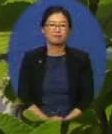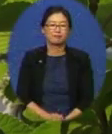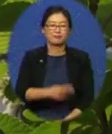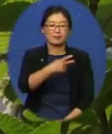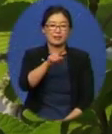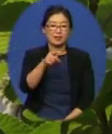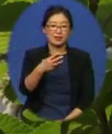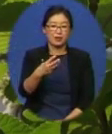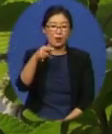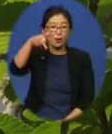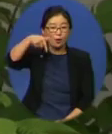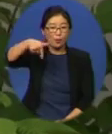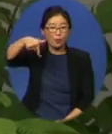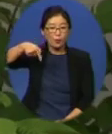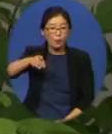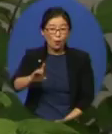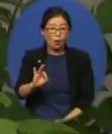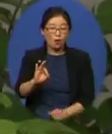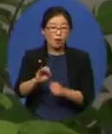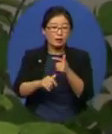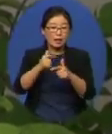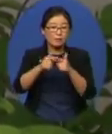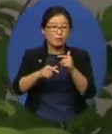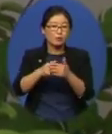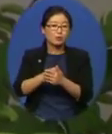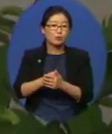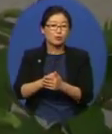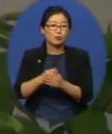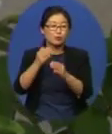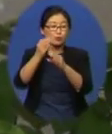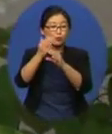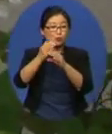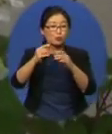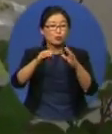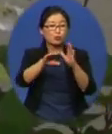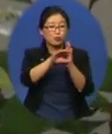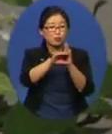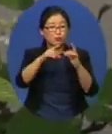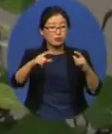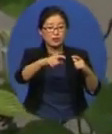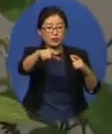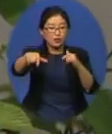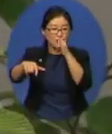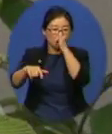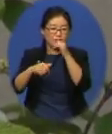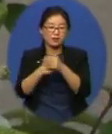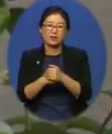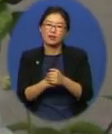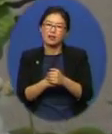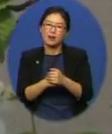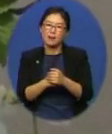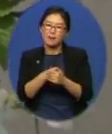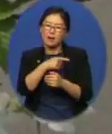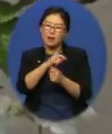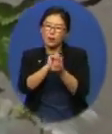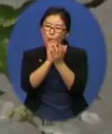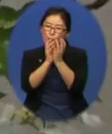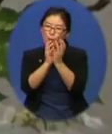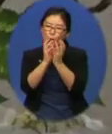덜꽁나무는 중부 이남 야산에서 흔히 볼 수 있다고 하며 꽃이 핀 자리에는 빨간 열매가